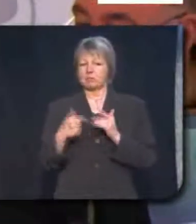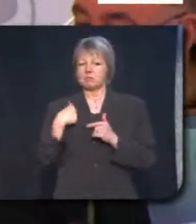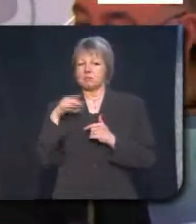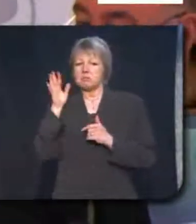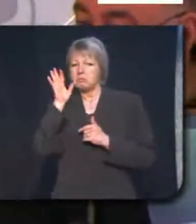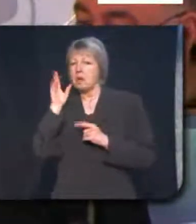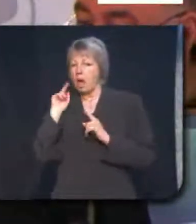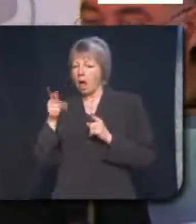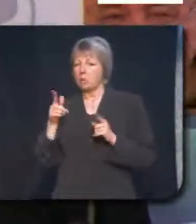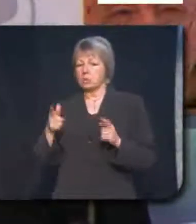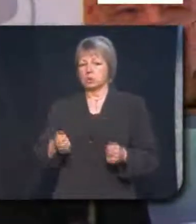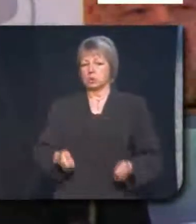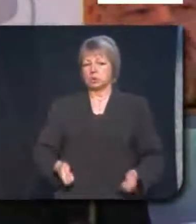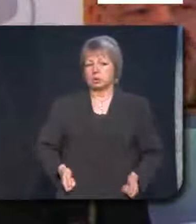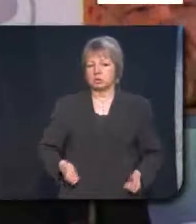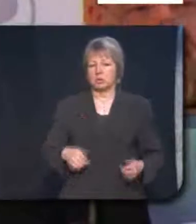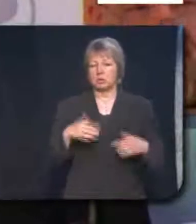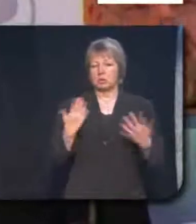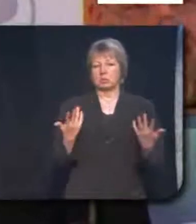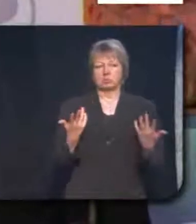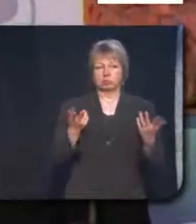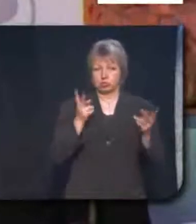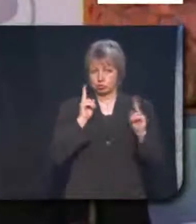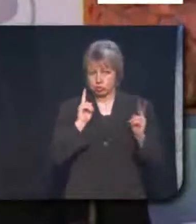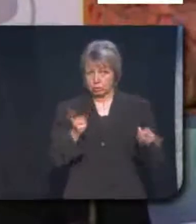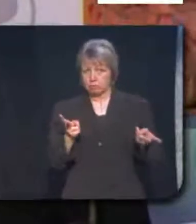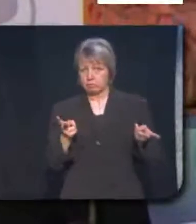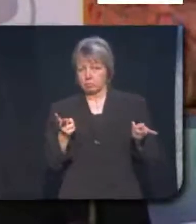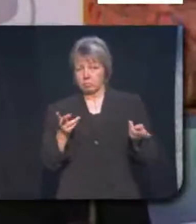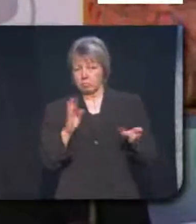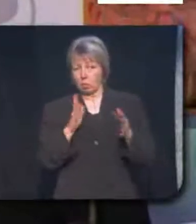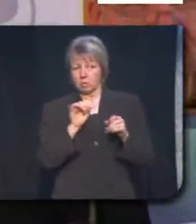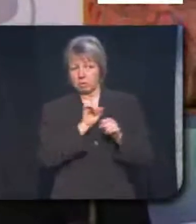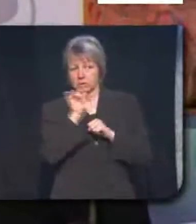bitte Widerspruch wenn dem nicht so sein